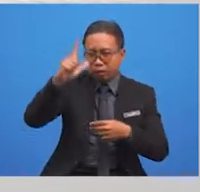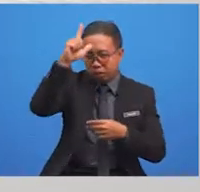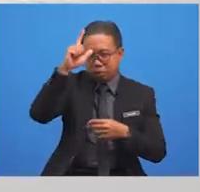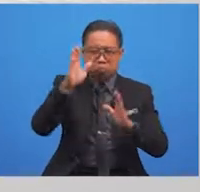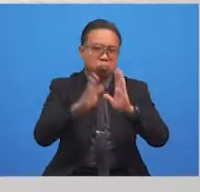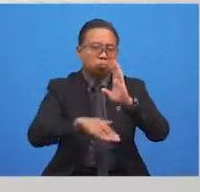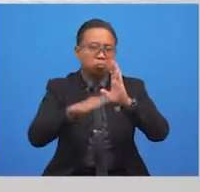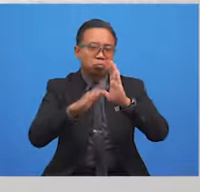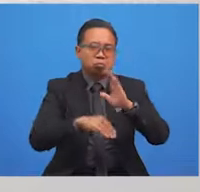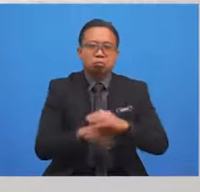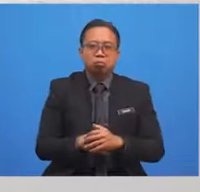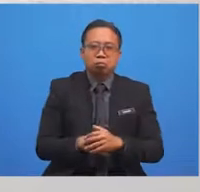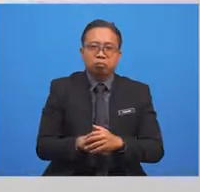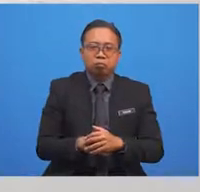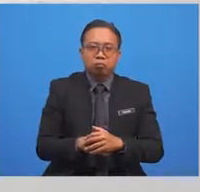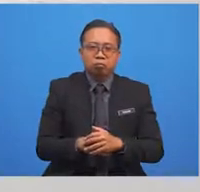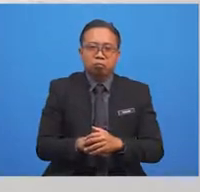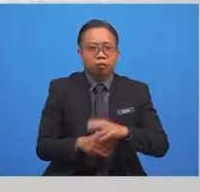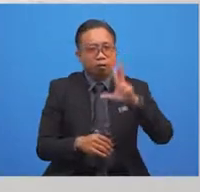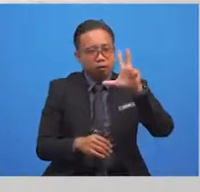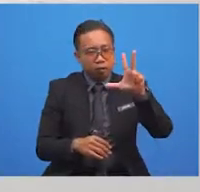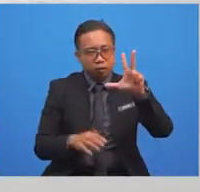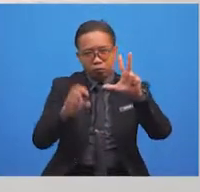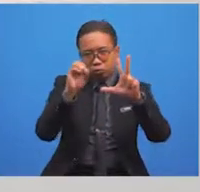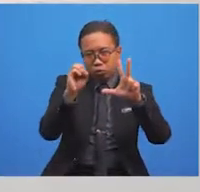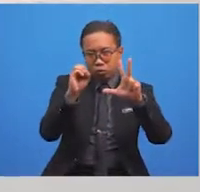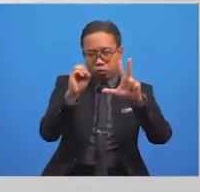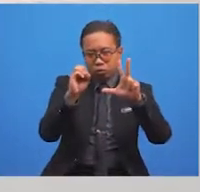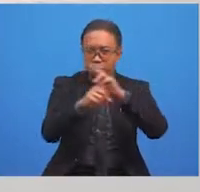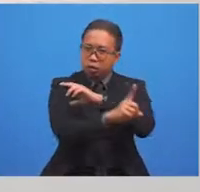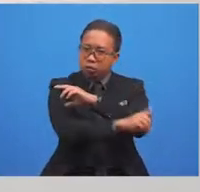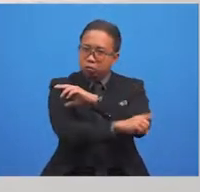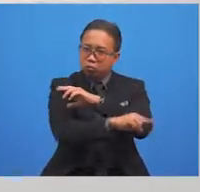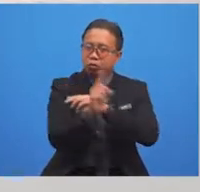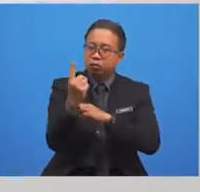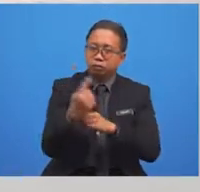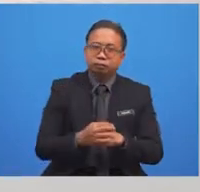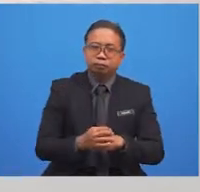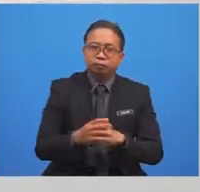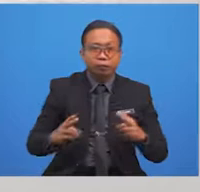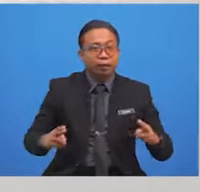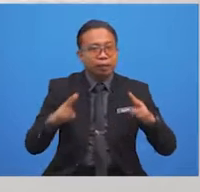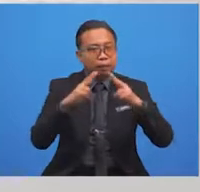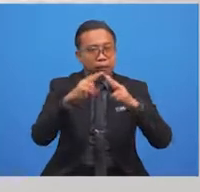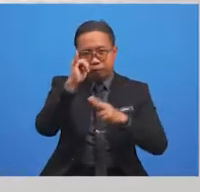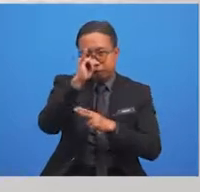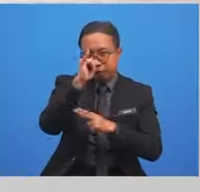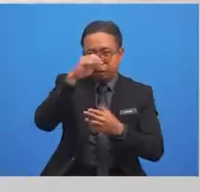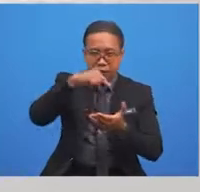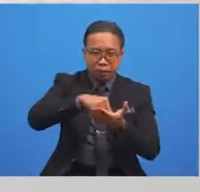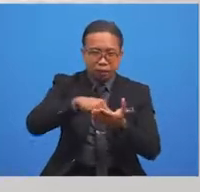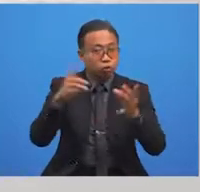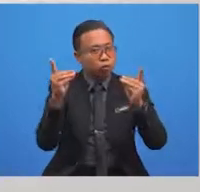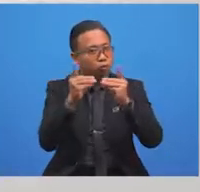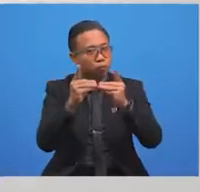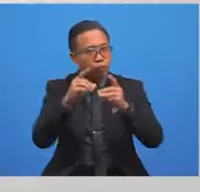pupus, iaitu kira-kira 30 ekor. Habitat badak Sumatera ini